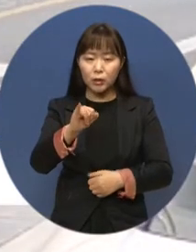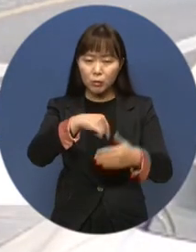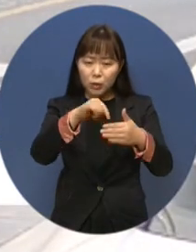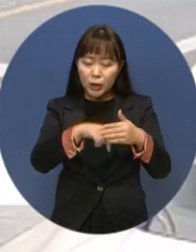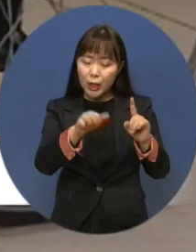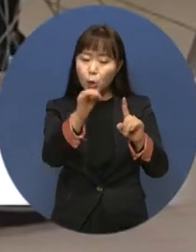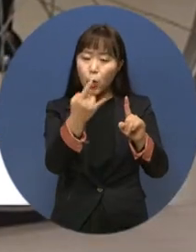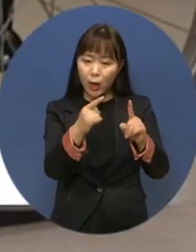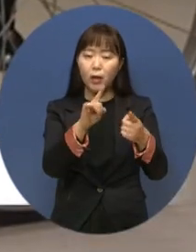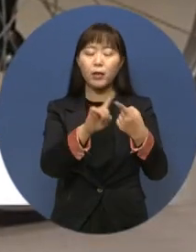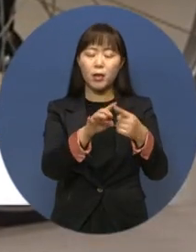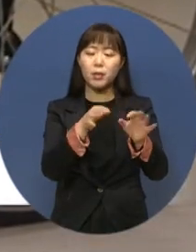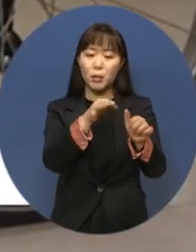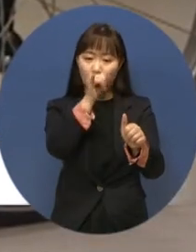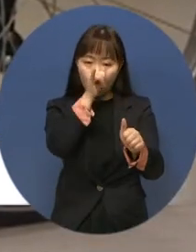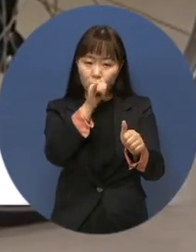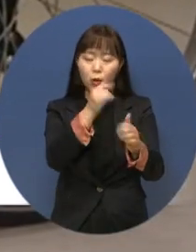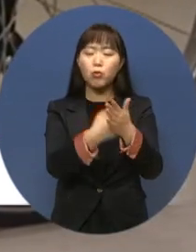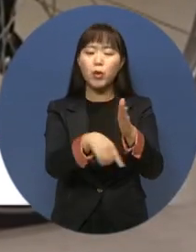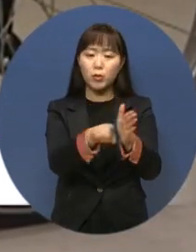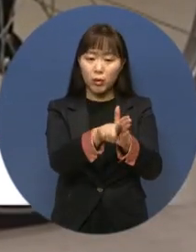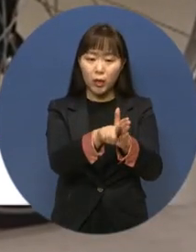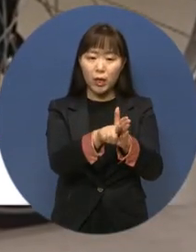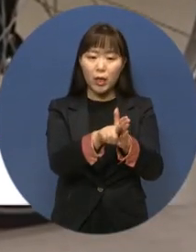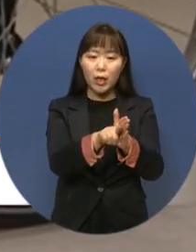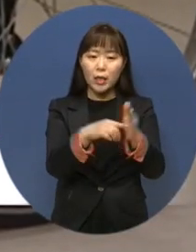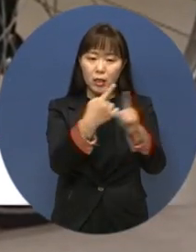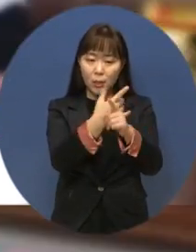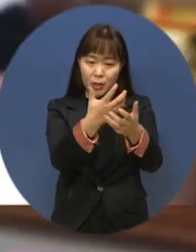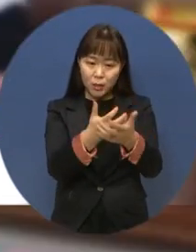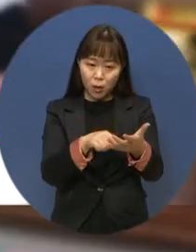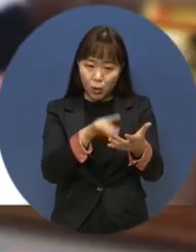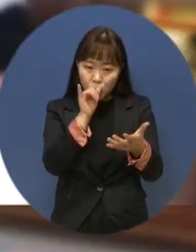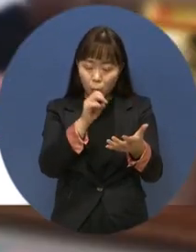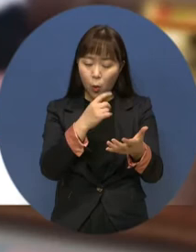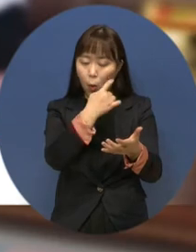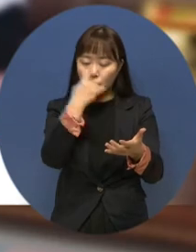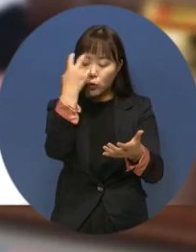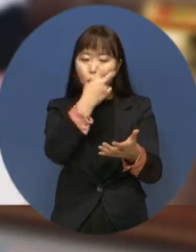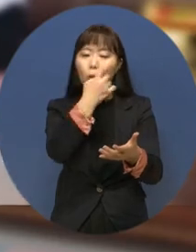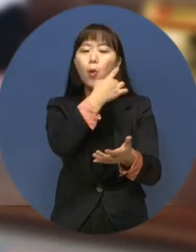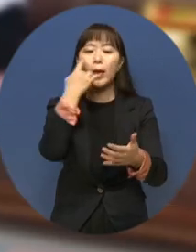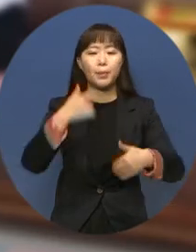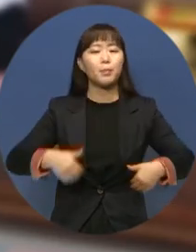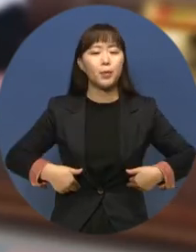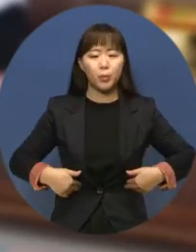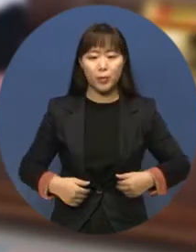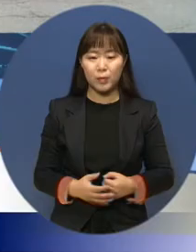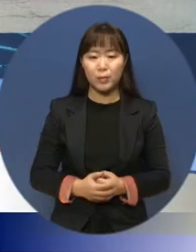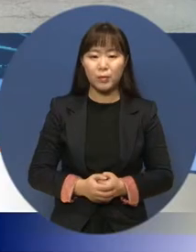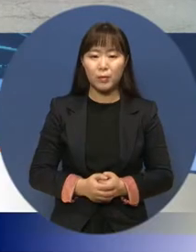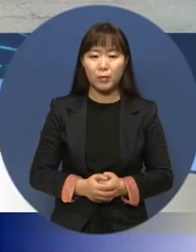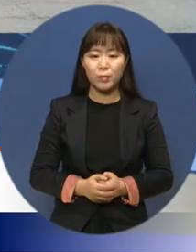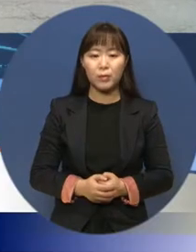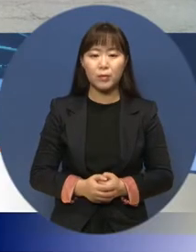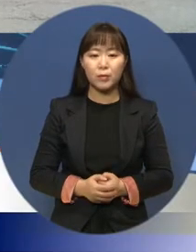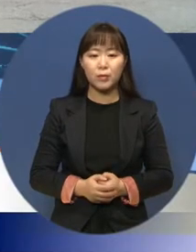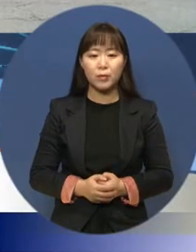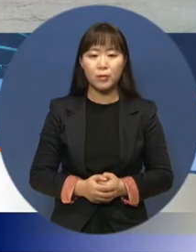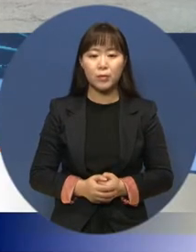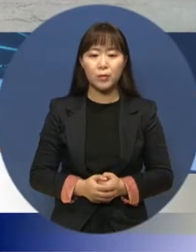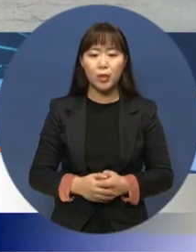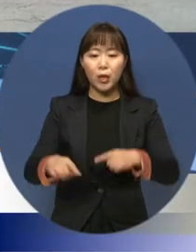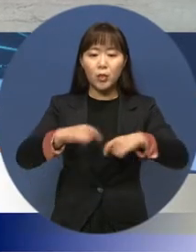1회 지급되며 급여를 받기 위해서는 처방전 발행과 검수 확인 절차를 거쳐야 합니다.